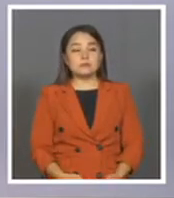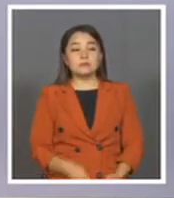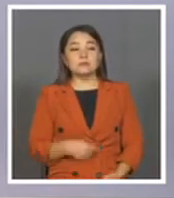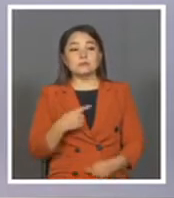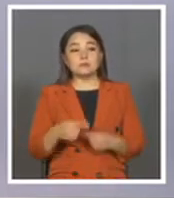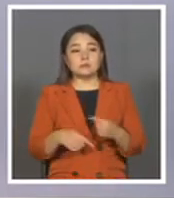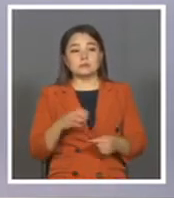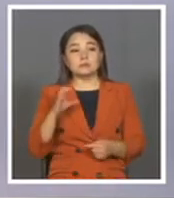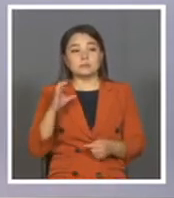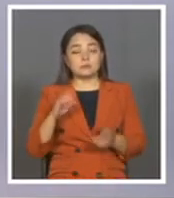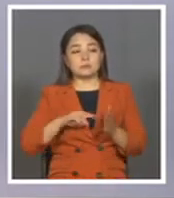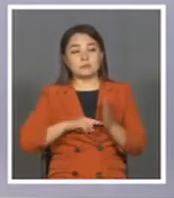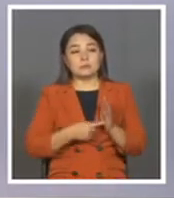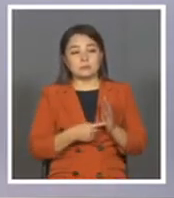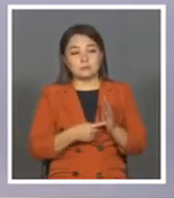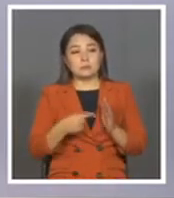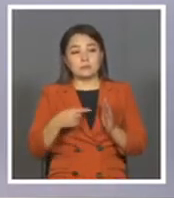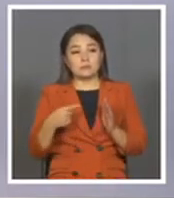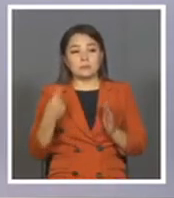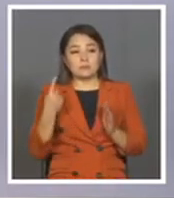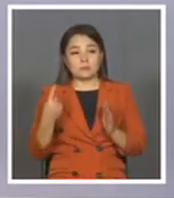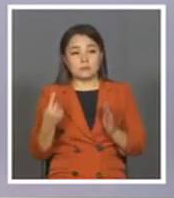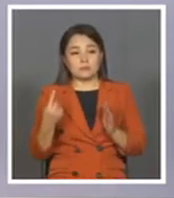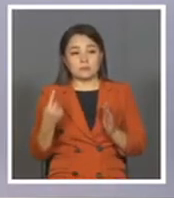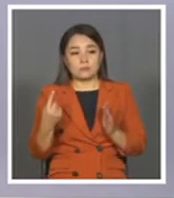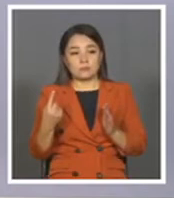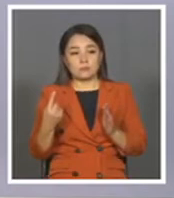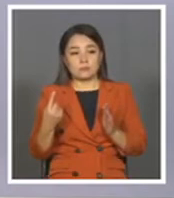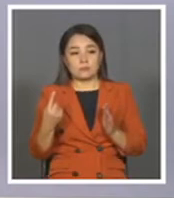Келесі С нүктесінің координаты минус 1.